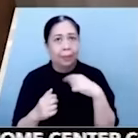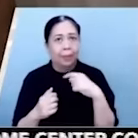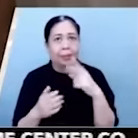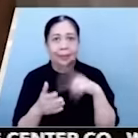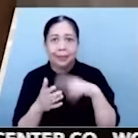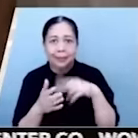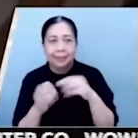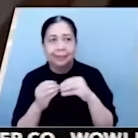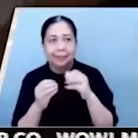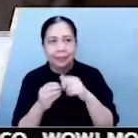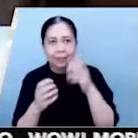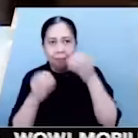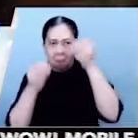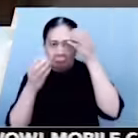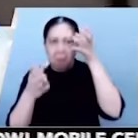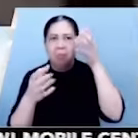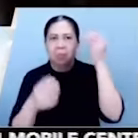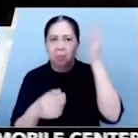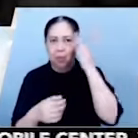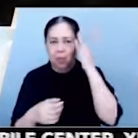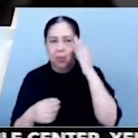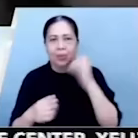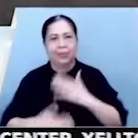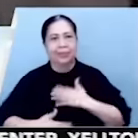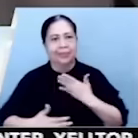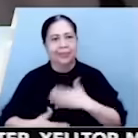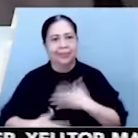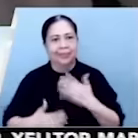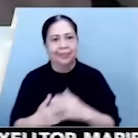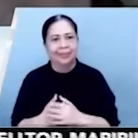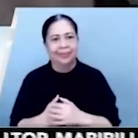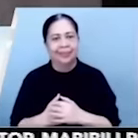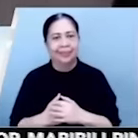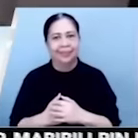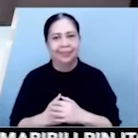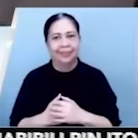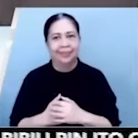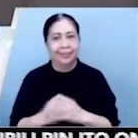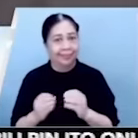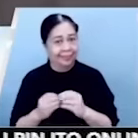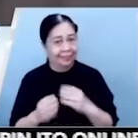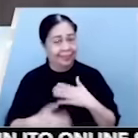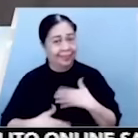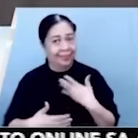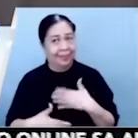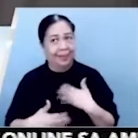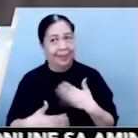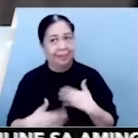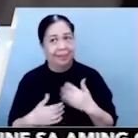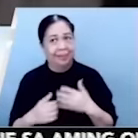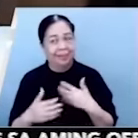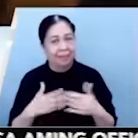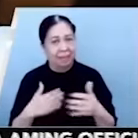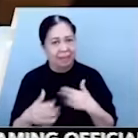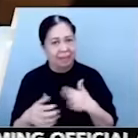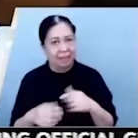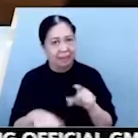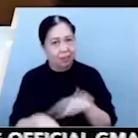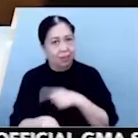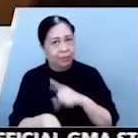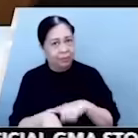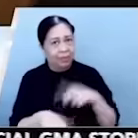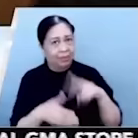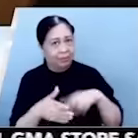a lot more. Masaya po kasi. Mas masaya kahit mahabang oras ang pagbabasa. Opo. Welcome